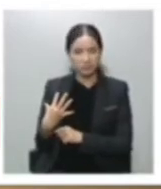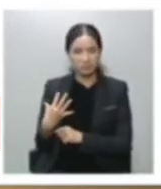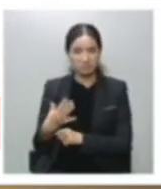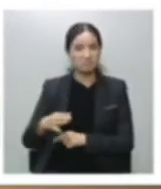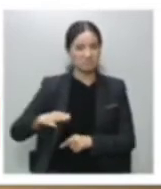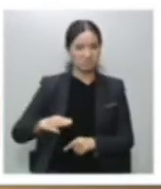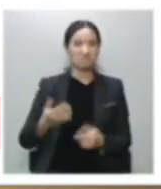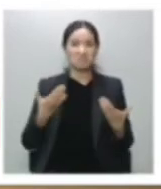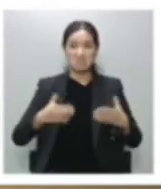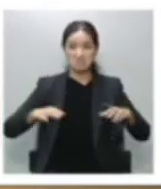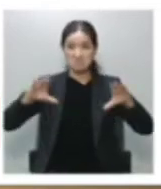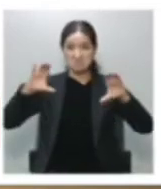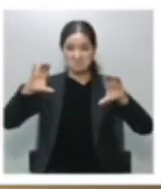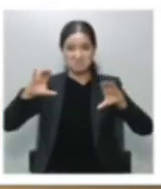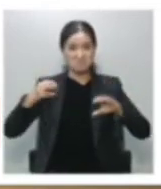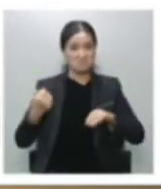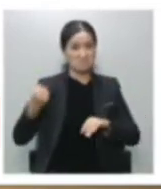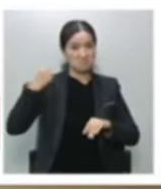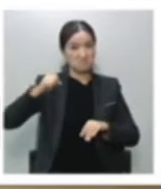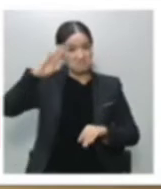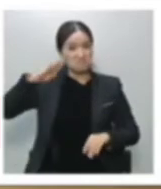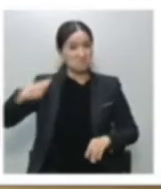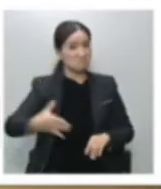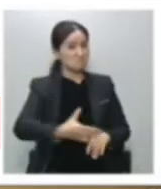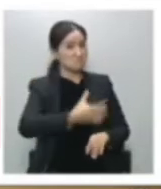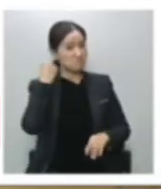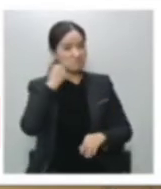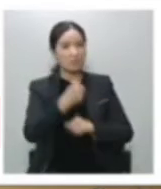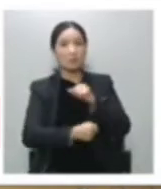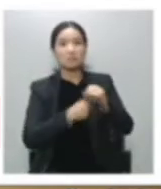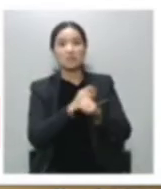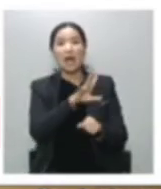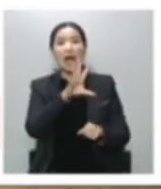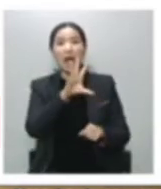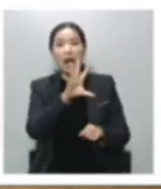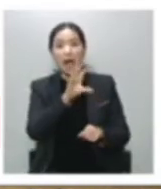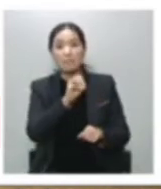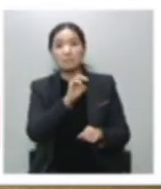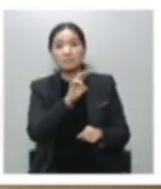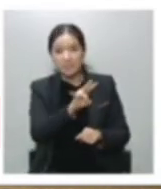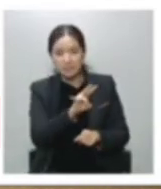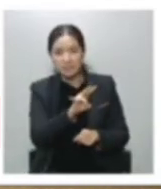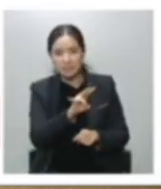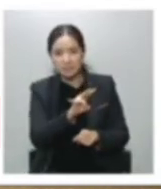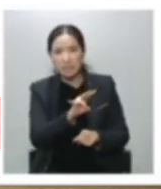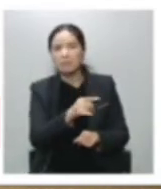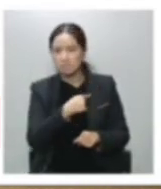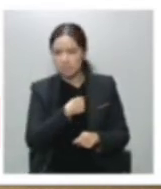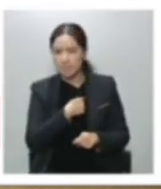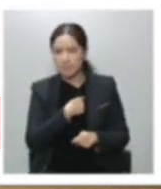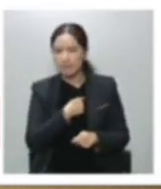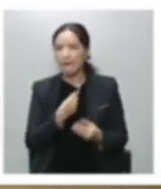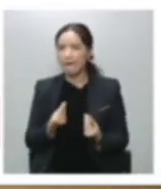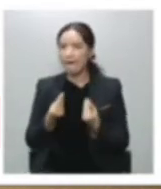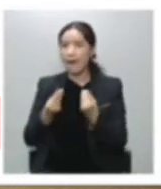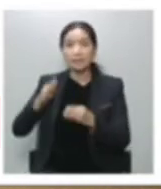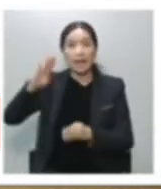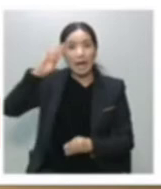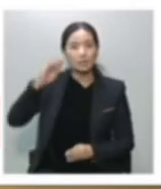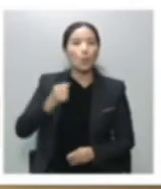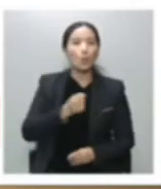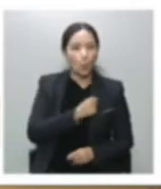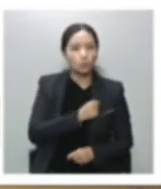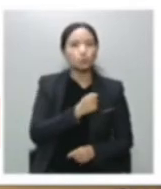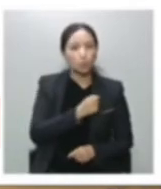ารปี57เพื่อไม่ให้เสียของเขาบอกว่ามันมีการตั้งทหารอดทนครับคำว่าทหารอดทน